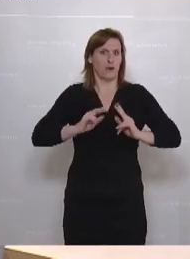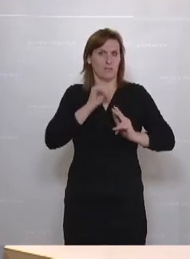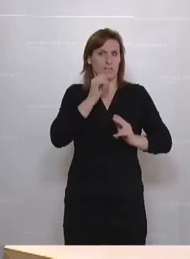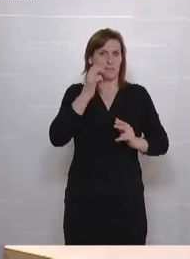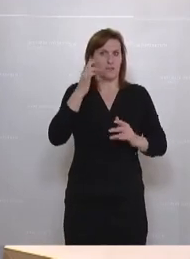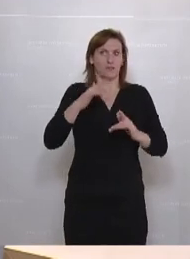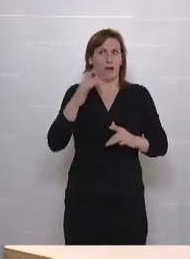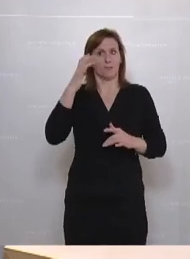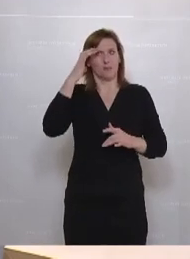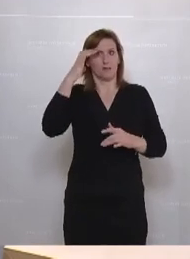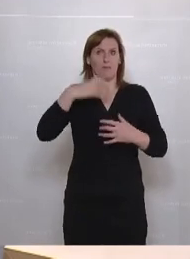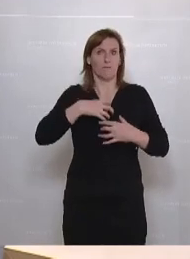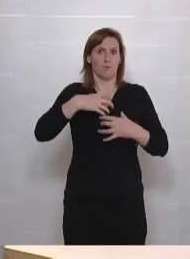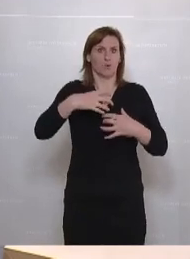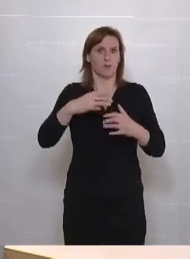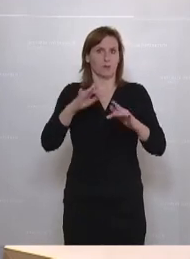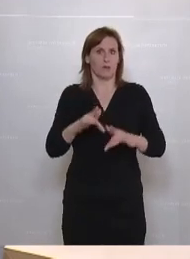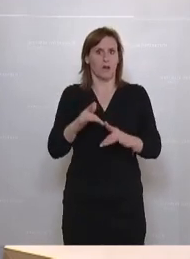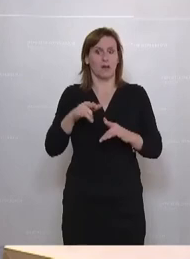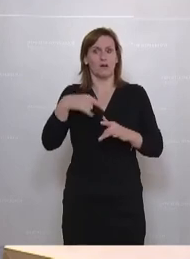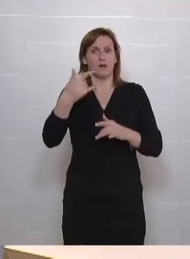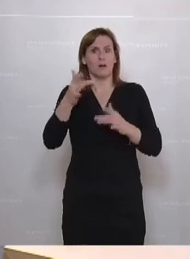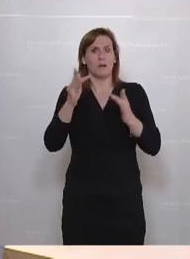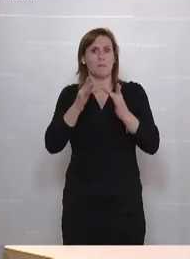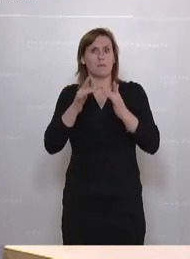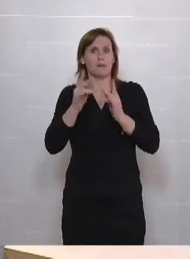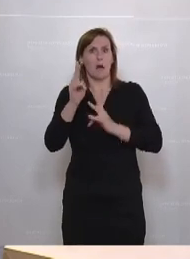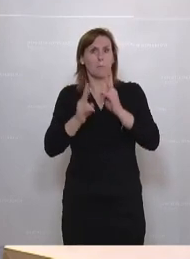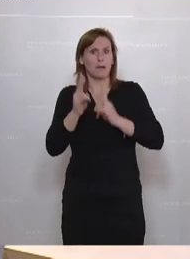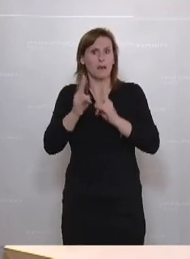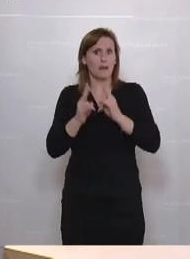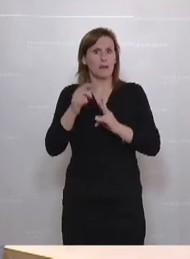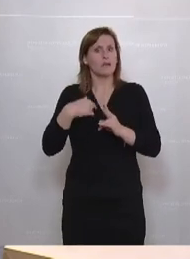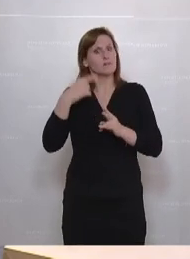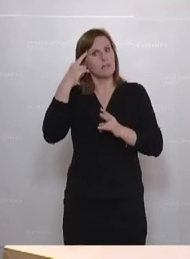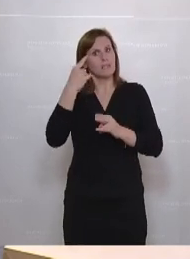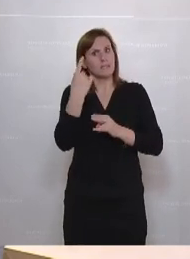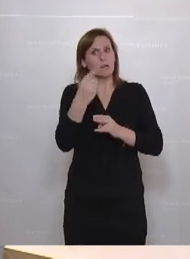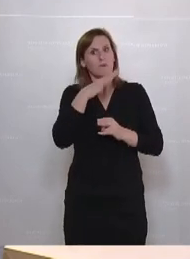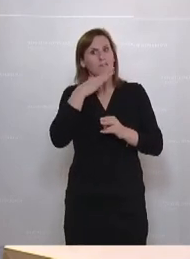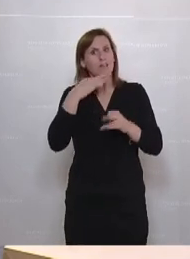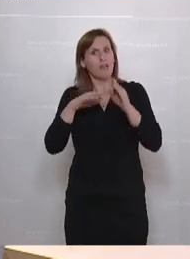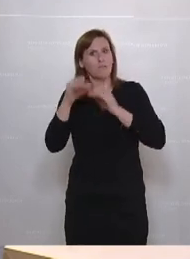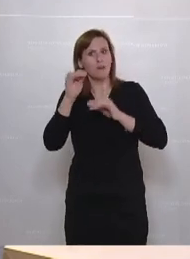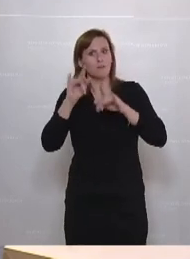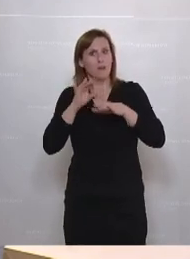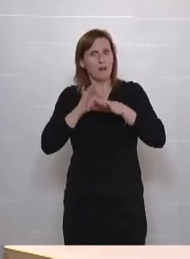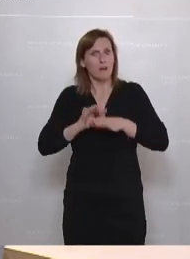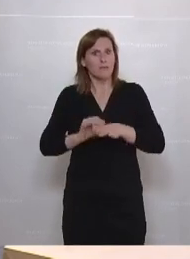froh, dass mit Mitte April ein Österreicher, wo ich glaube, dass der sehr viel Erfahrung hat, die Leitung der